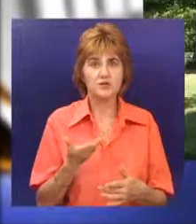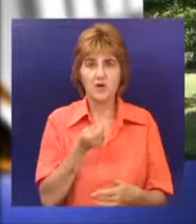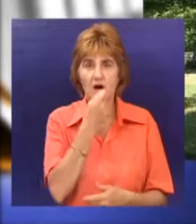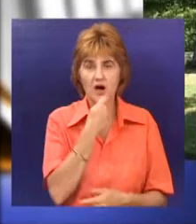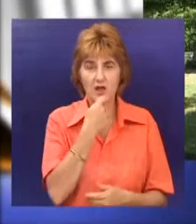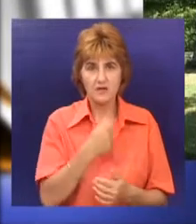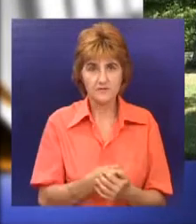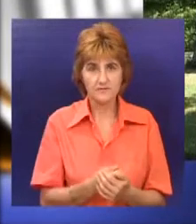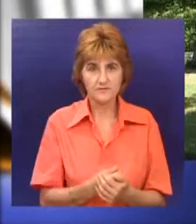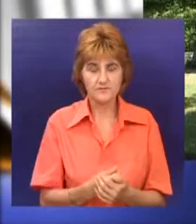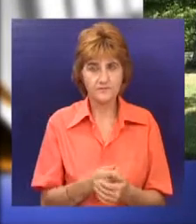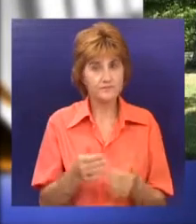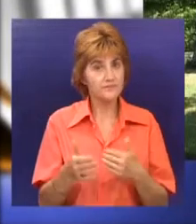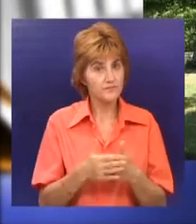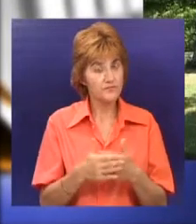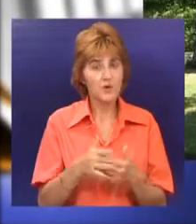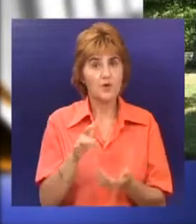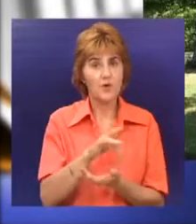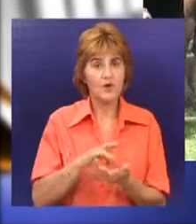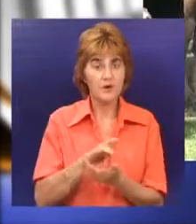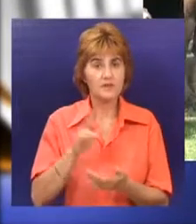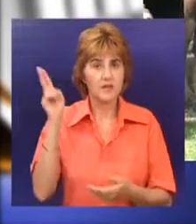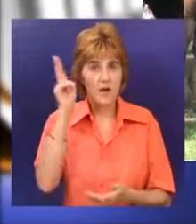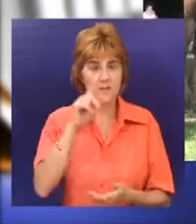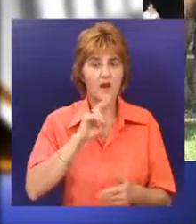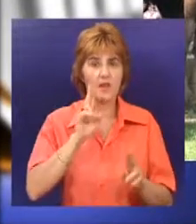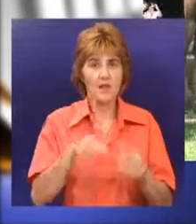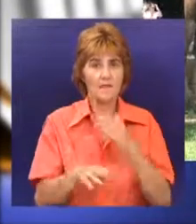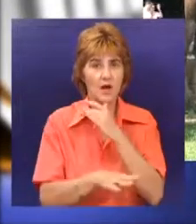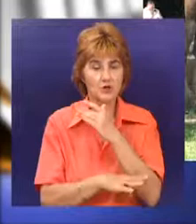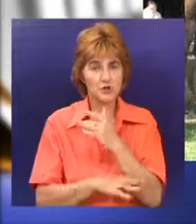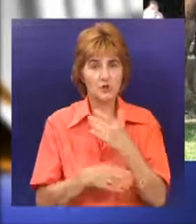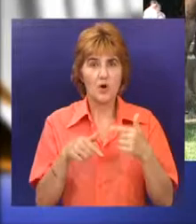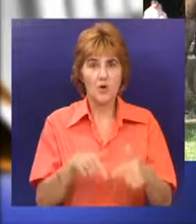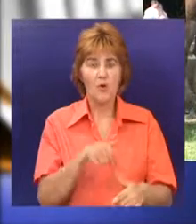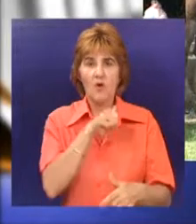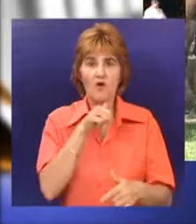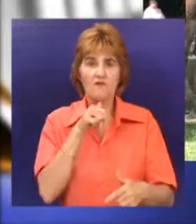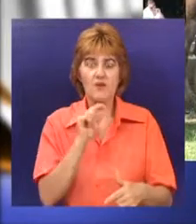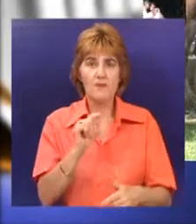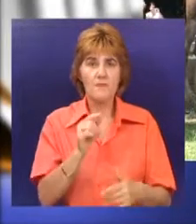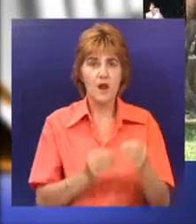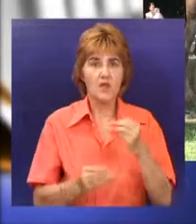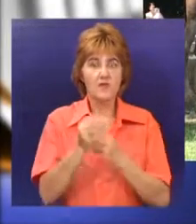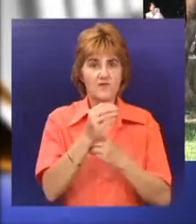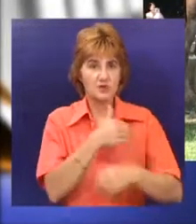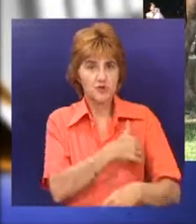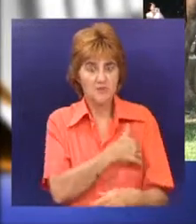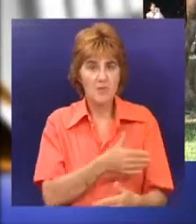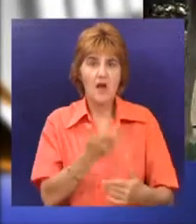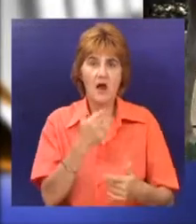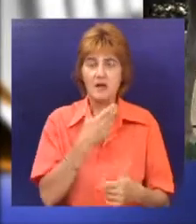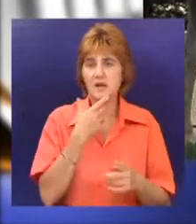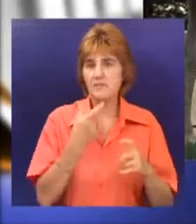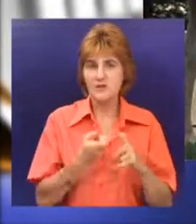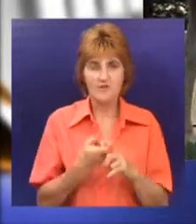hrane. Zbog blizine jezera Palić, kao i pošumljenosti zoo vrta, temperature su ovde nešto hladnije nego u centru grada, ali se bez